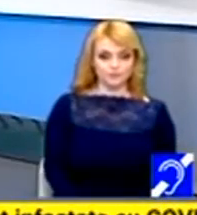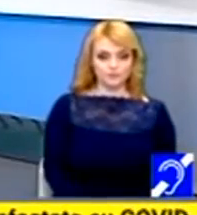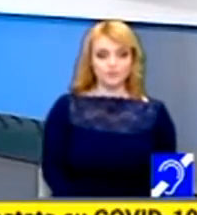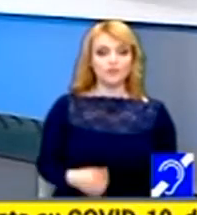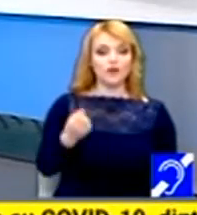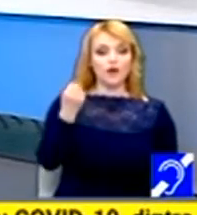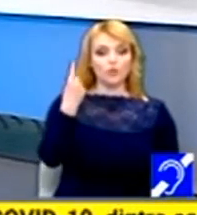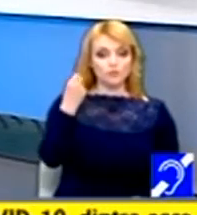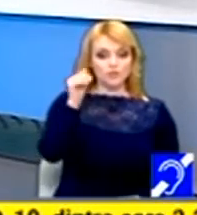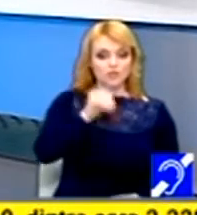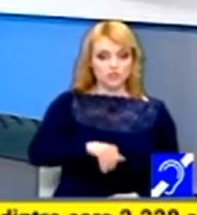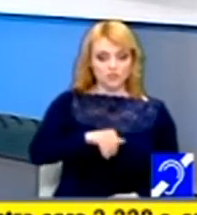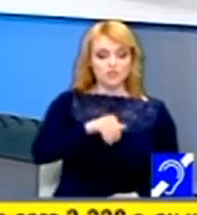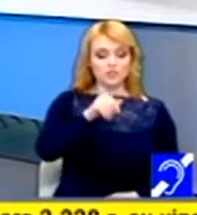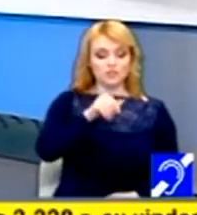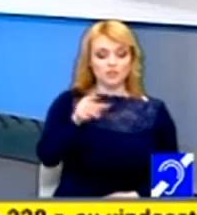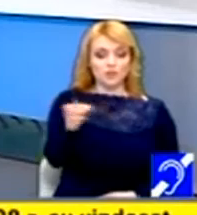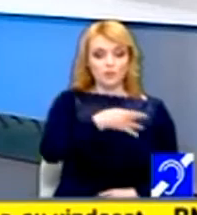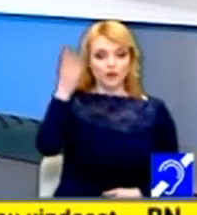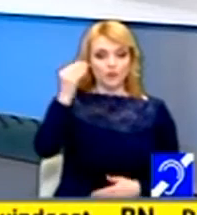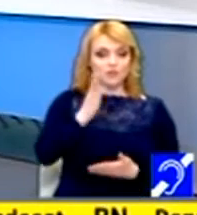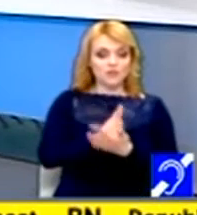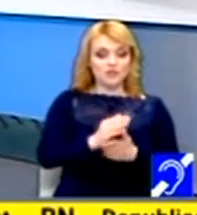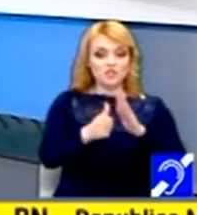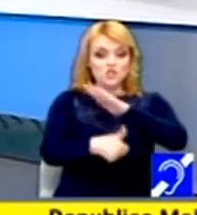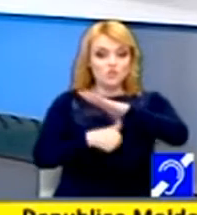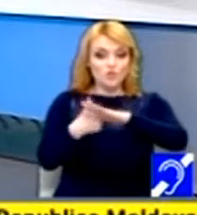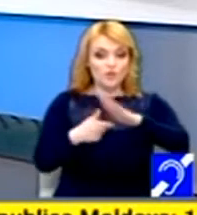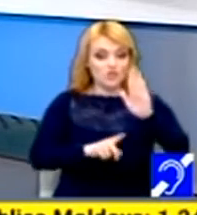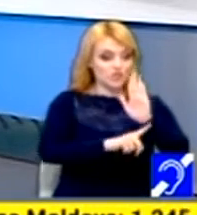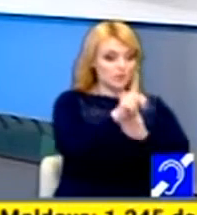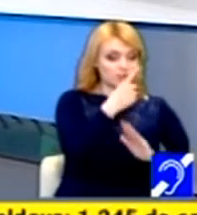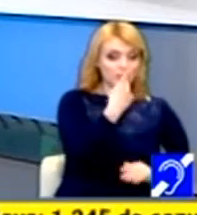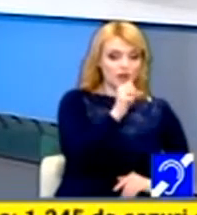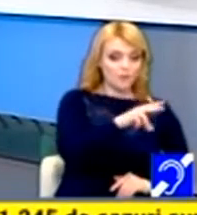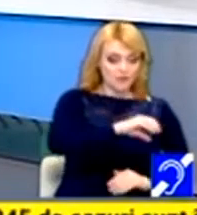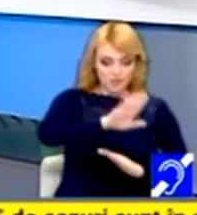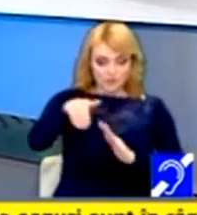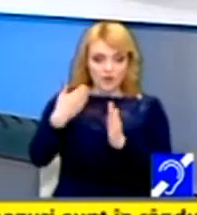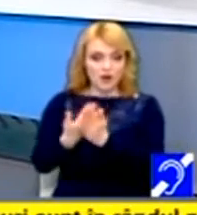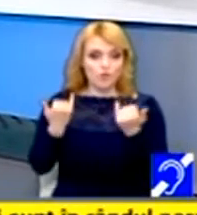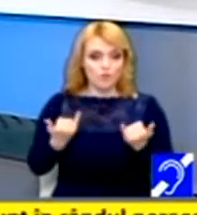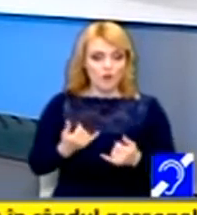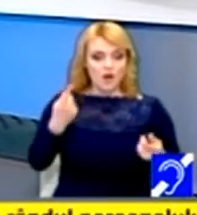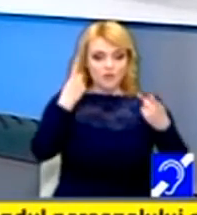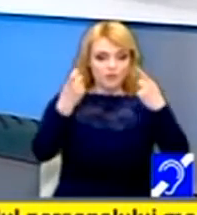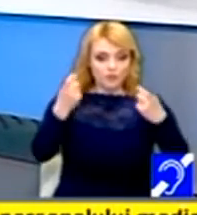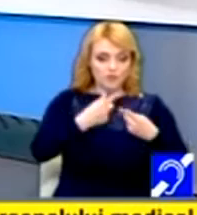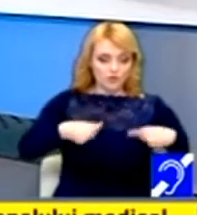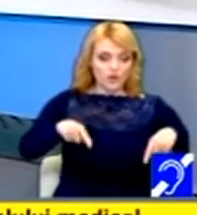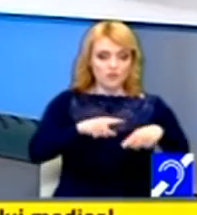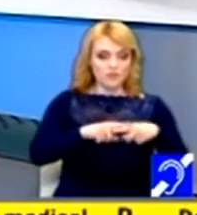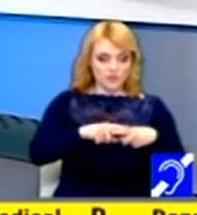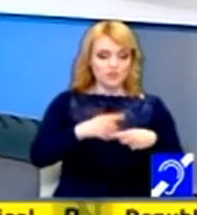Peste 11.000 de persoane din Republica Moldova au devenit șomeri începând cu data de 1 aprilie și până acum, informează Agenția Națională